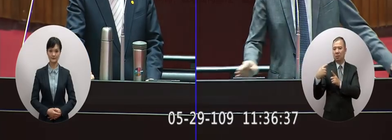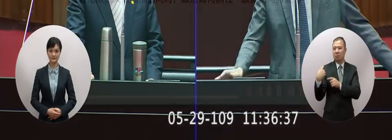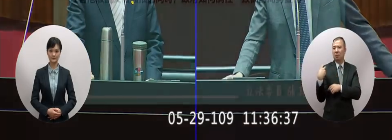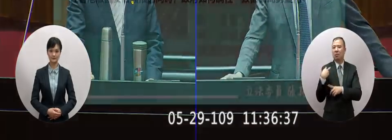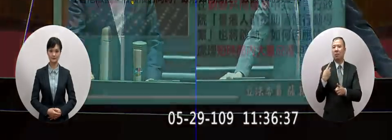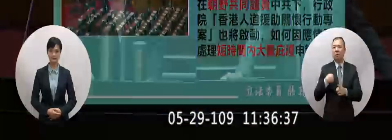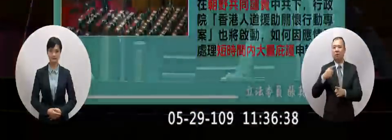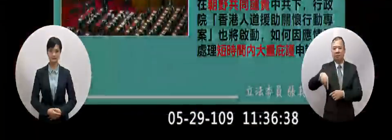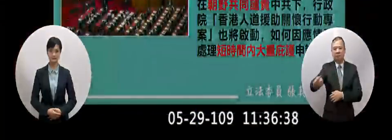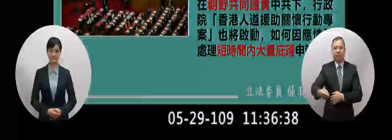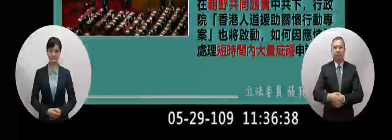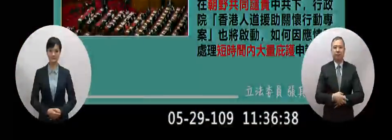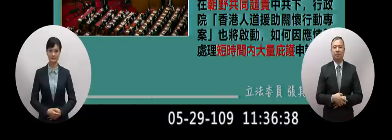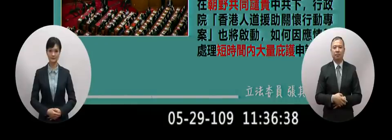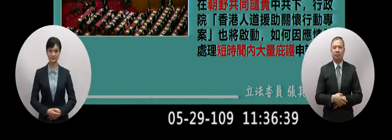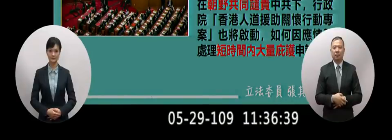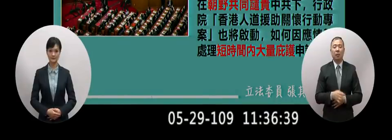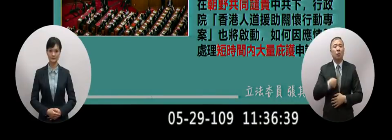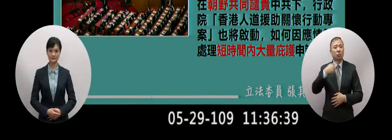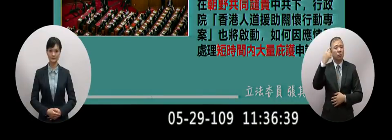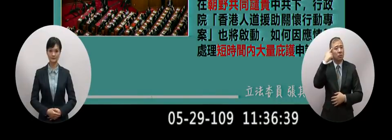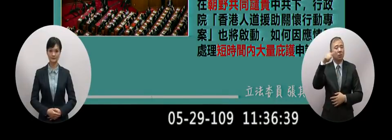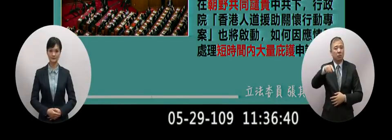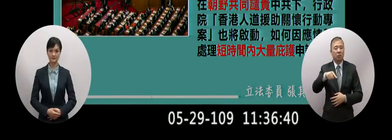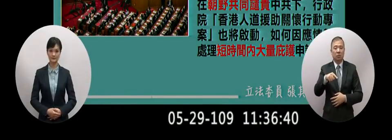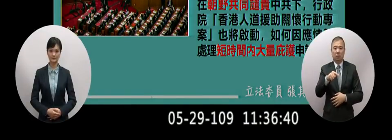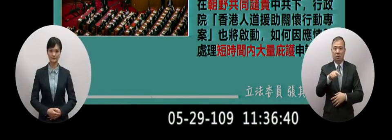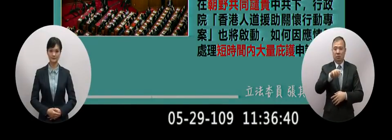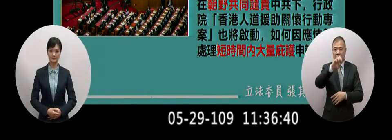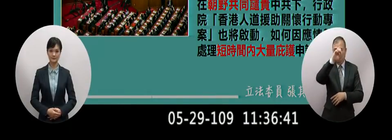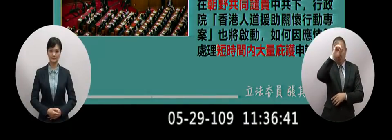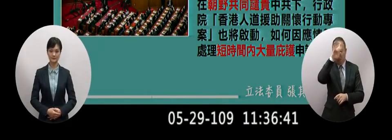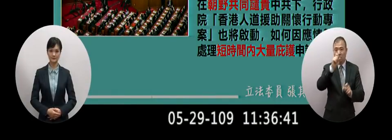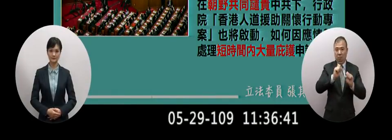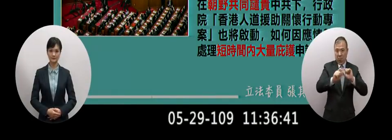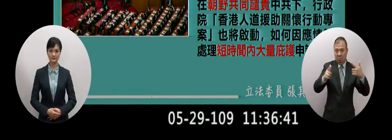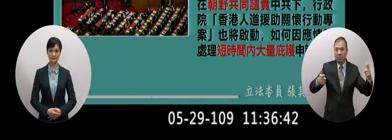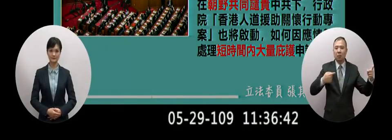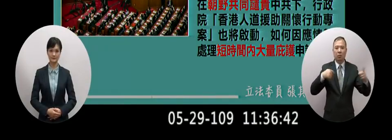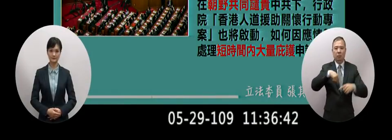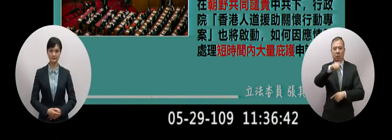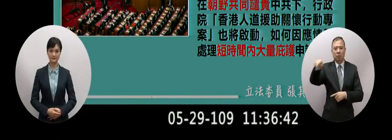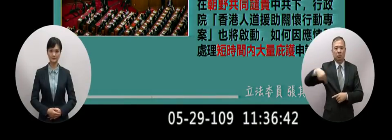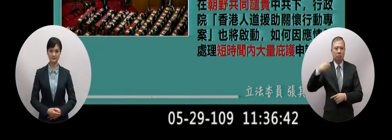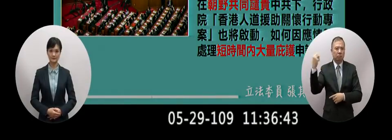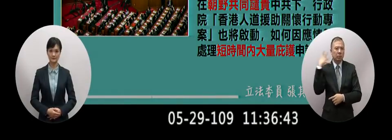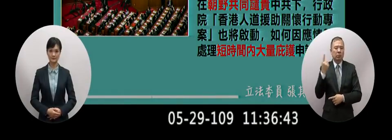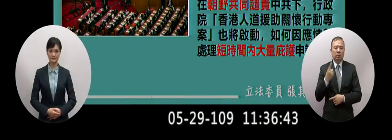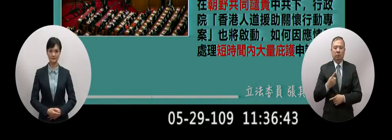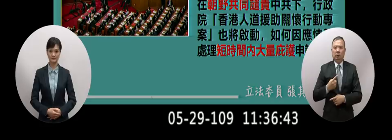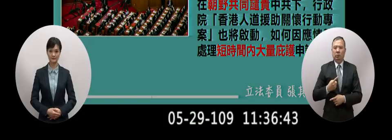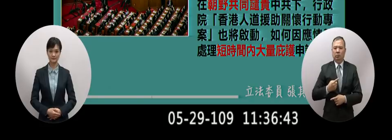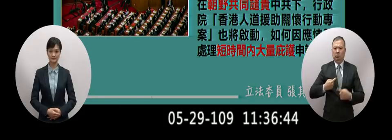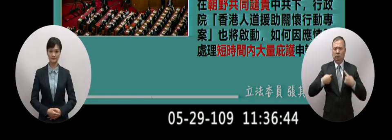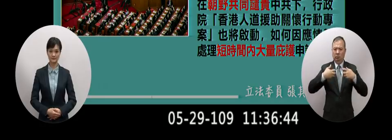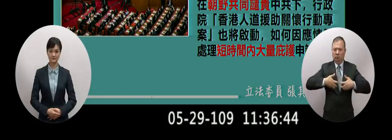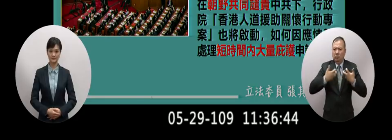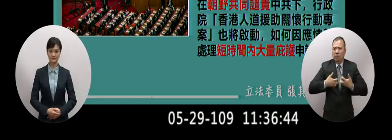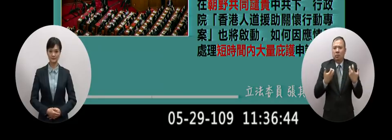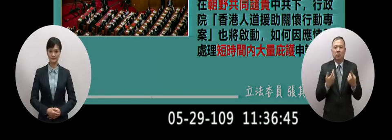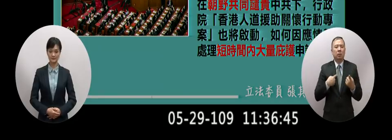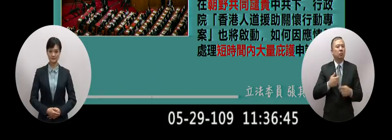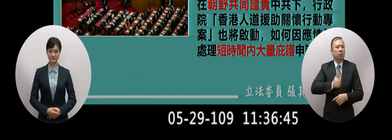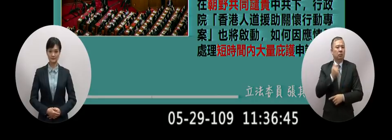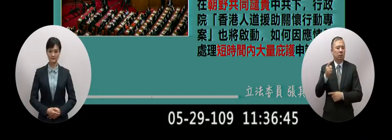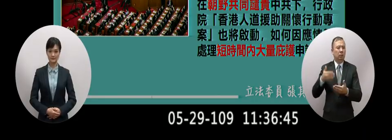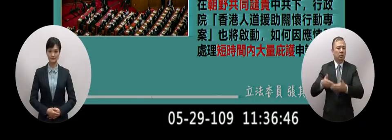下一页。我想其实朝野都非常的愤怒了哈，其实我们也真的是需要谴责中国哈，因为其实这次真的是一